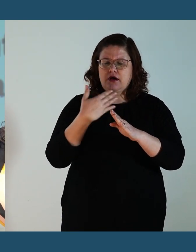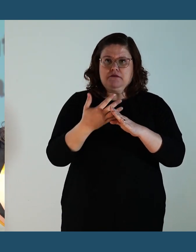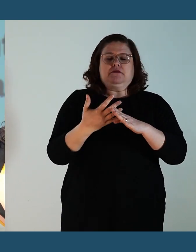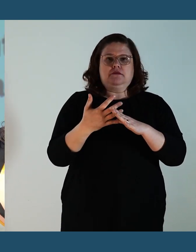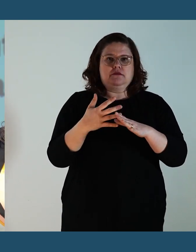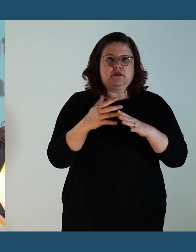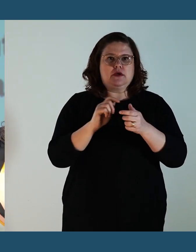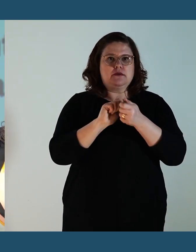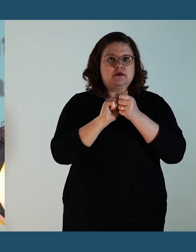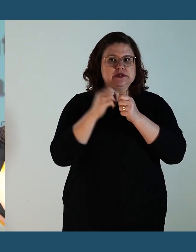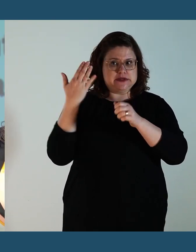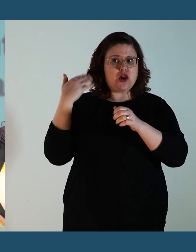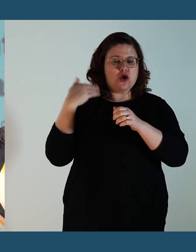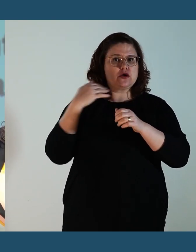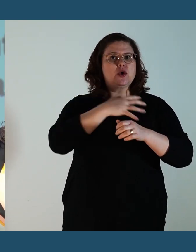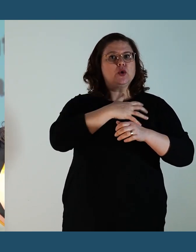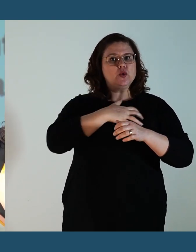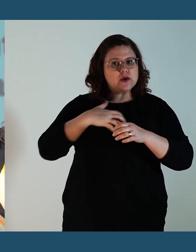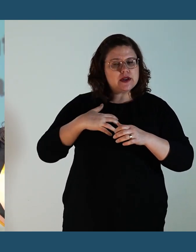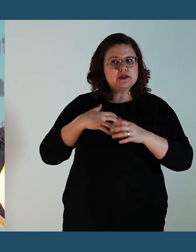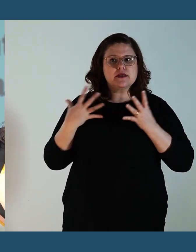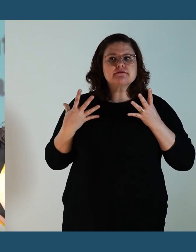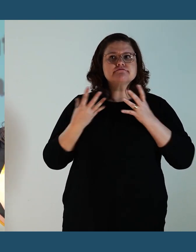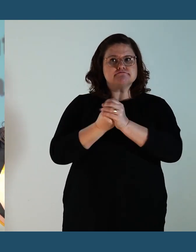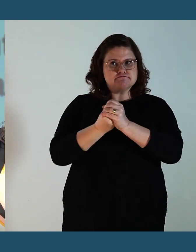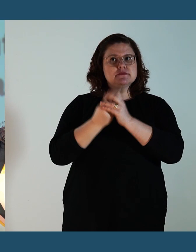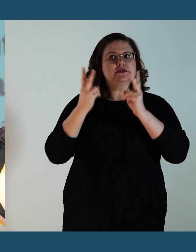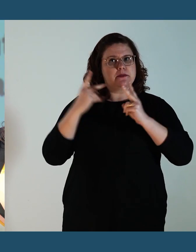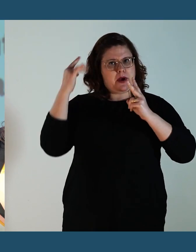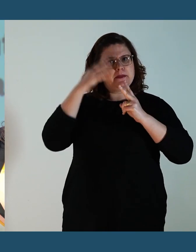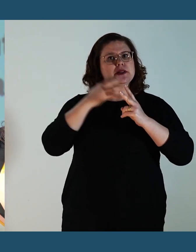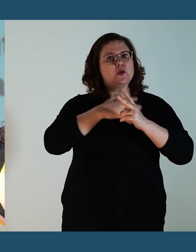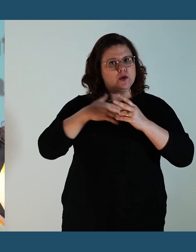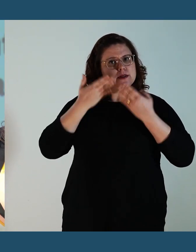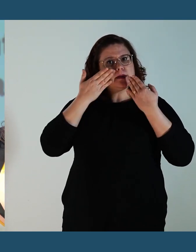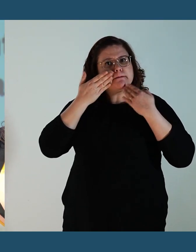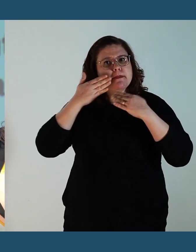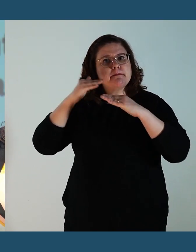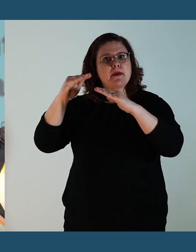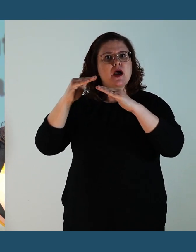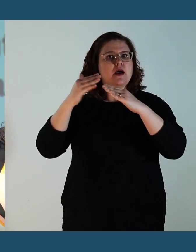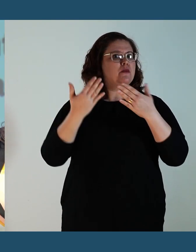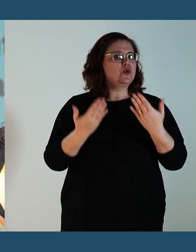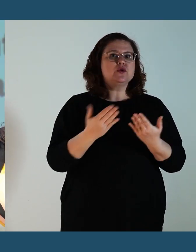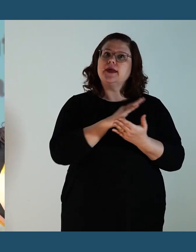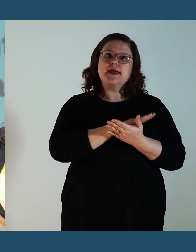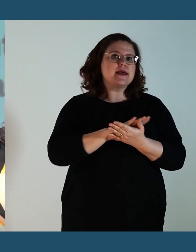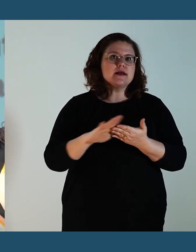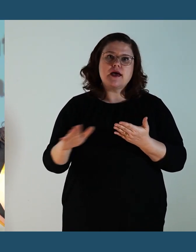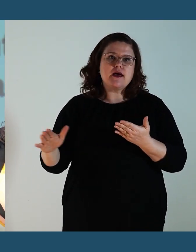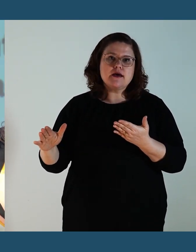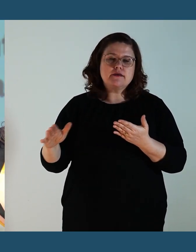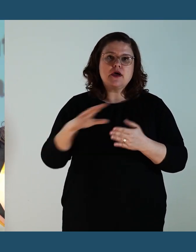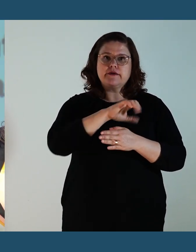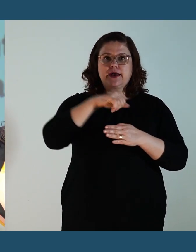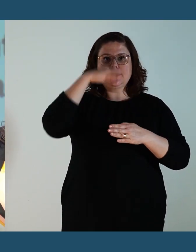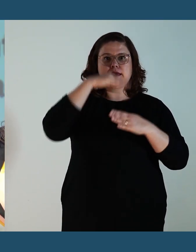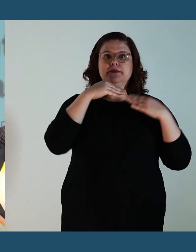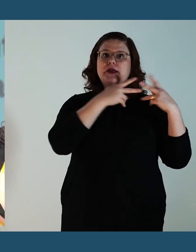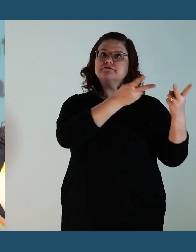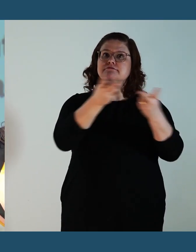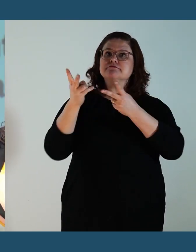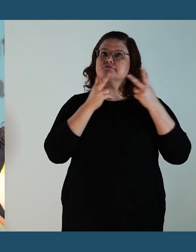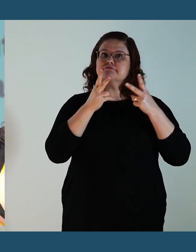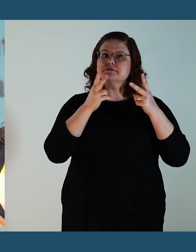laaja kuitenkin yhteisymmärrys siitä, että me pyritään, mutta tällä hetkellä meillä ei ole yhteisymmärrystä siitä, että kaikki ihmiset on